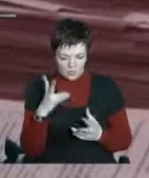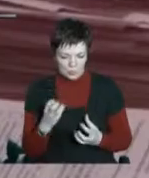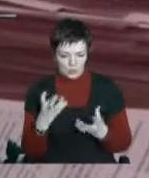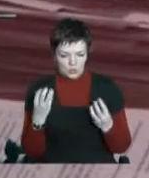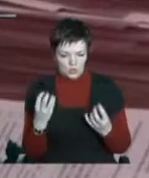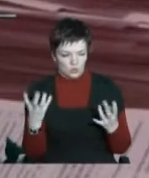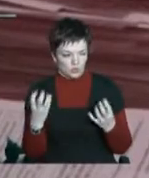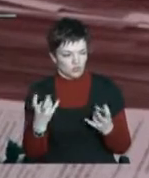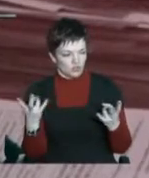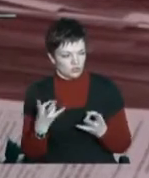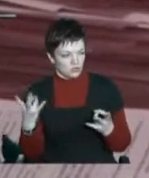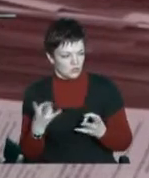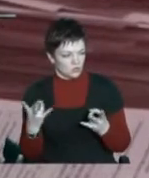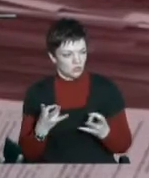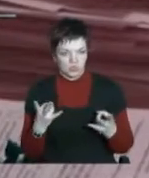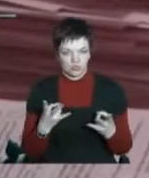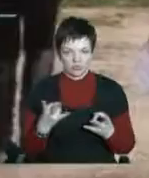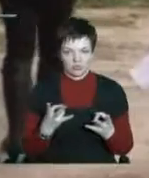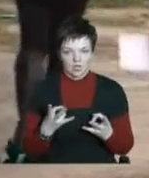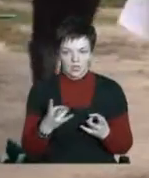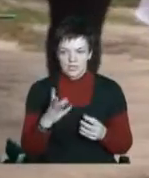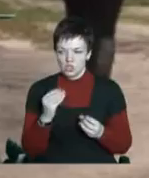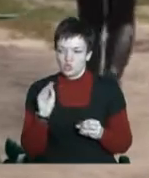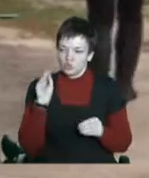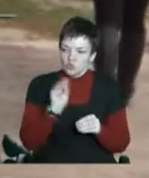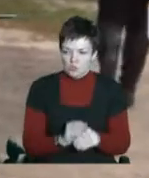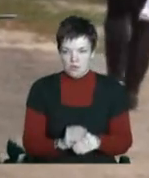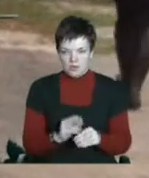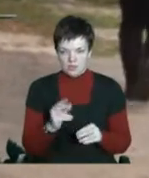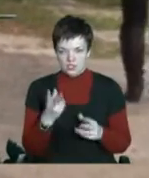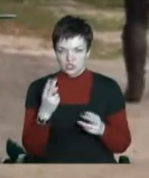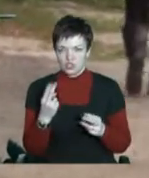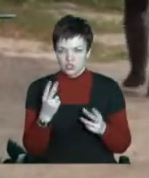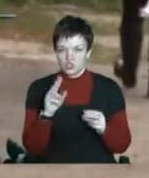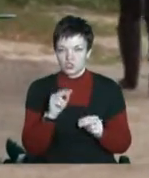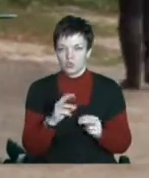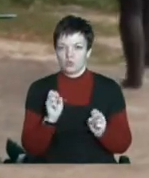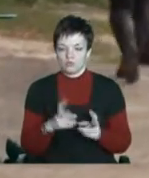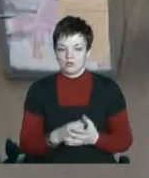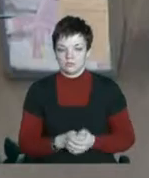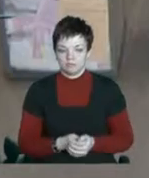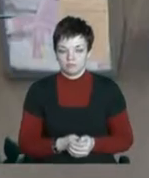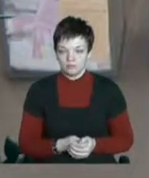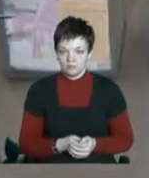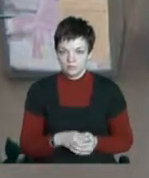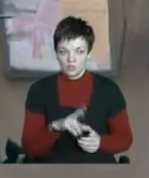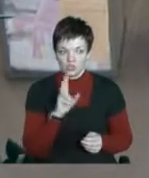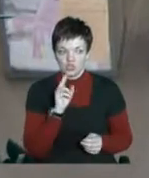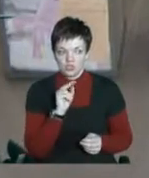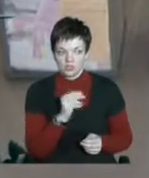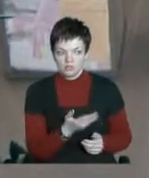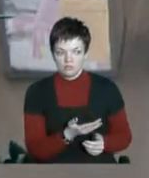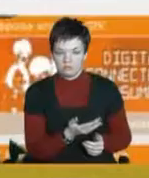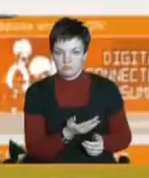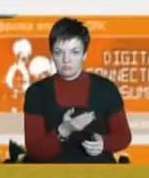были более-менее конкретные цифры проголосовавших. И эти цифры дали экзит-полы. Они показали явную победу